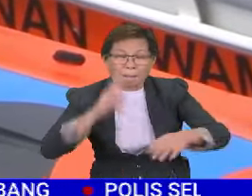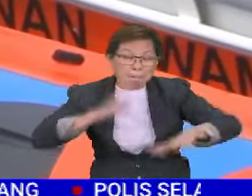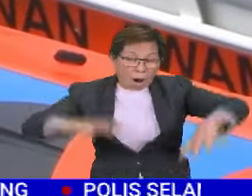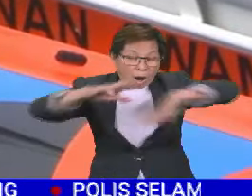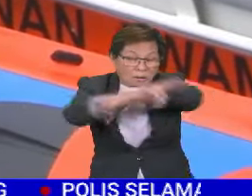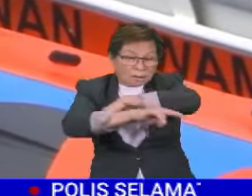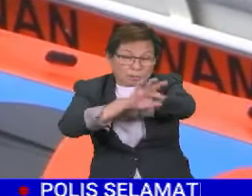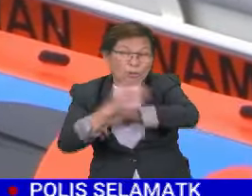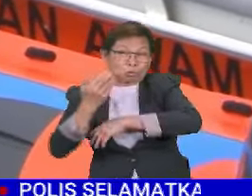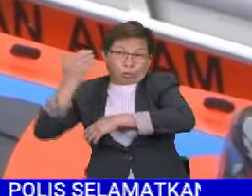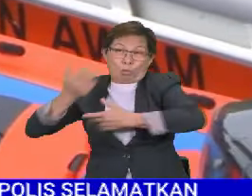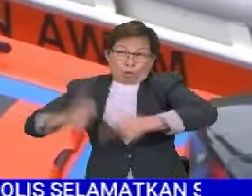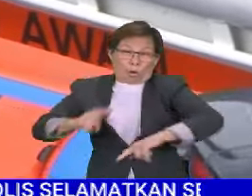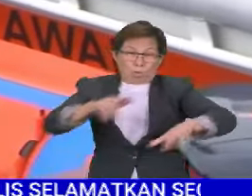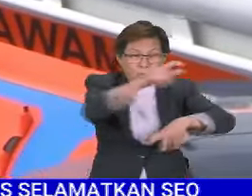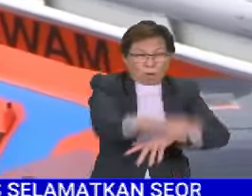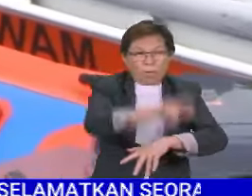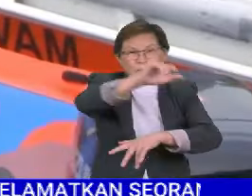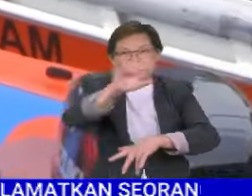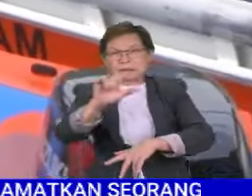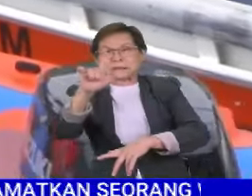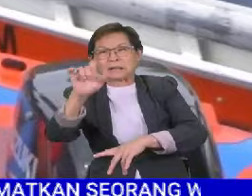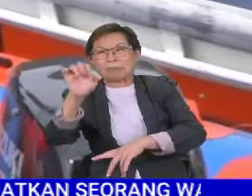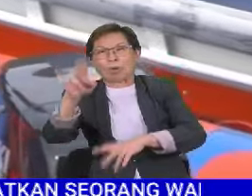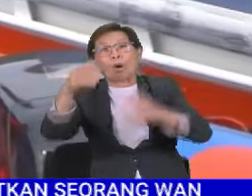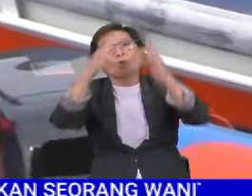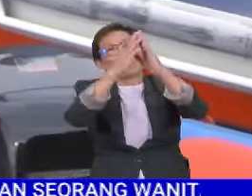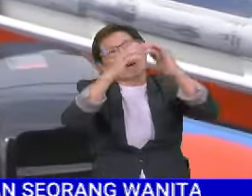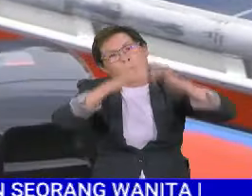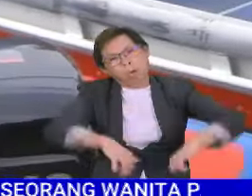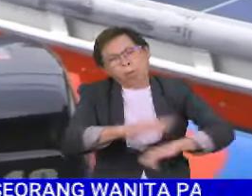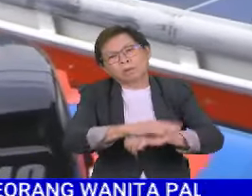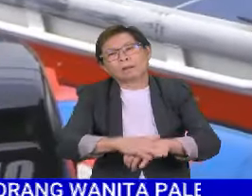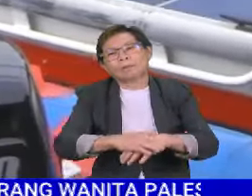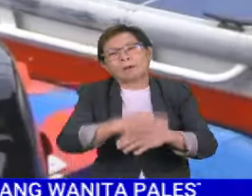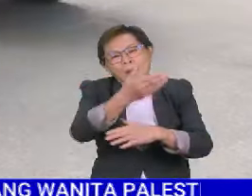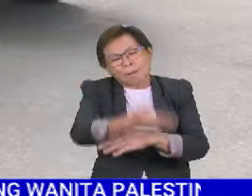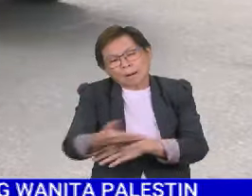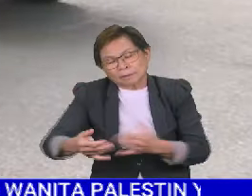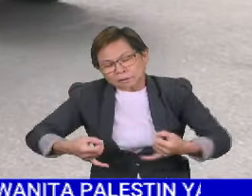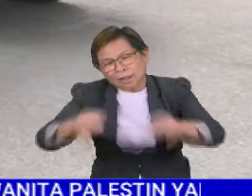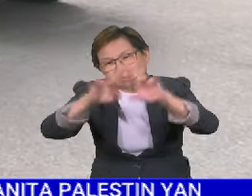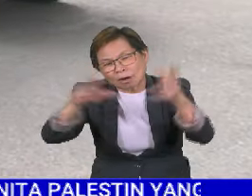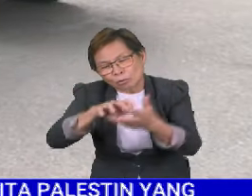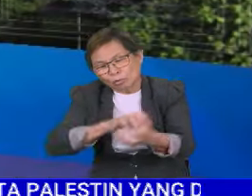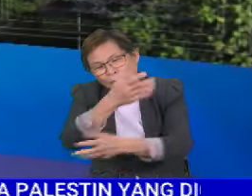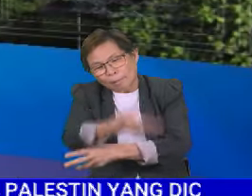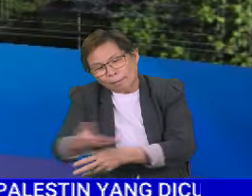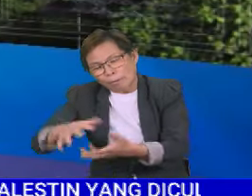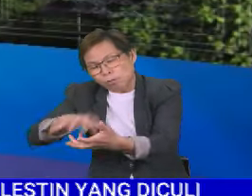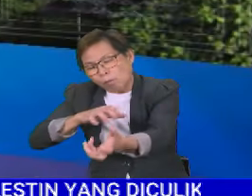sebelum ini menyebabkan penduduk di Jelebu kehilangan rumah selain kemusnahan infrastruktur dan harta benda.